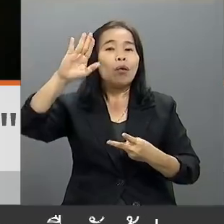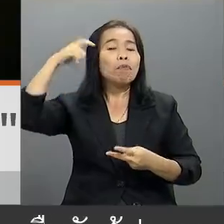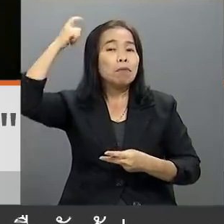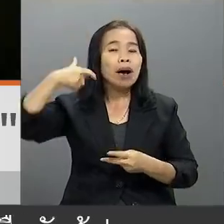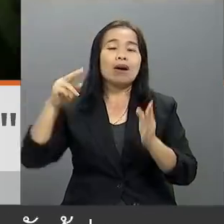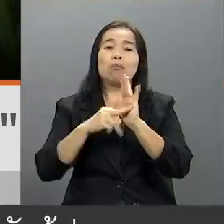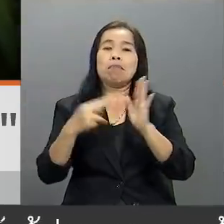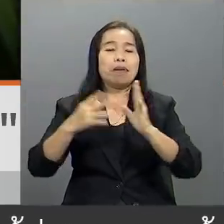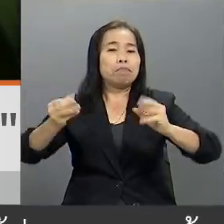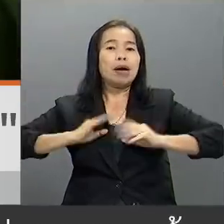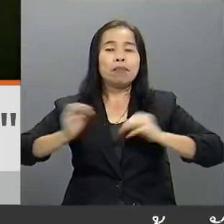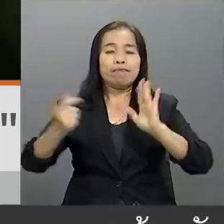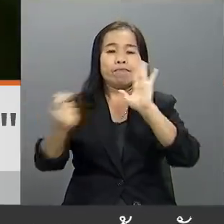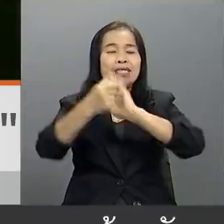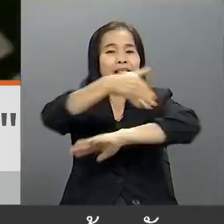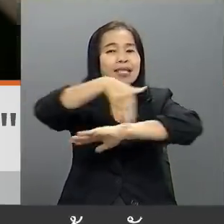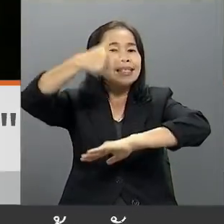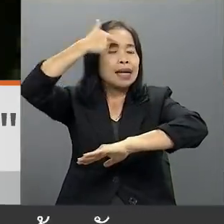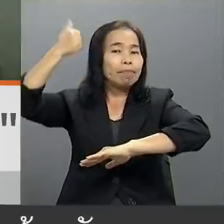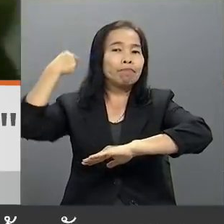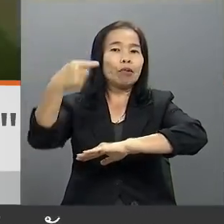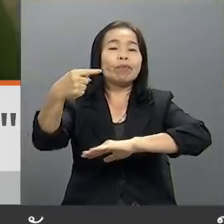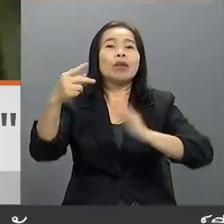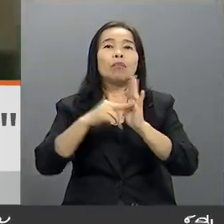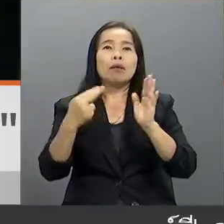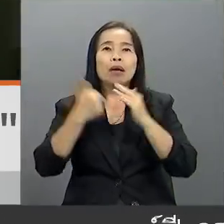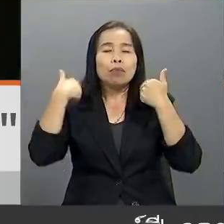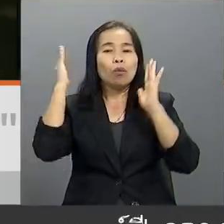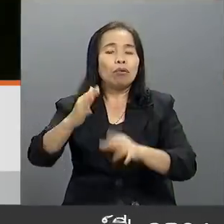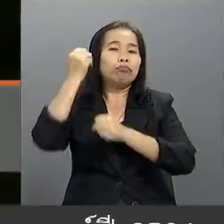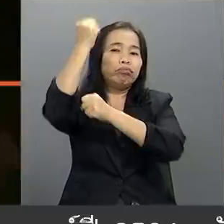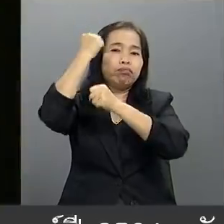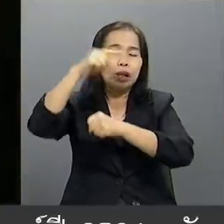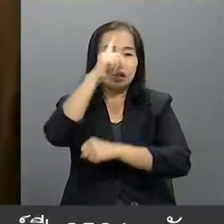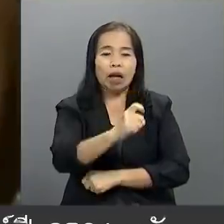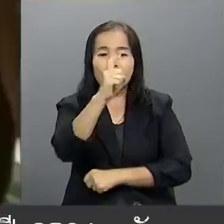รัฐประหารและการใช้ความรุนแรงจนมีผู้ประท้วงเสียชีวิตอย่างน้อย 60คนค่ะ